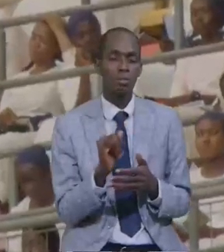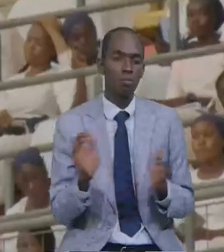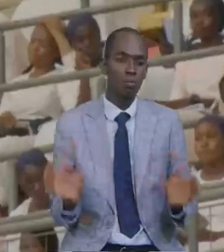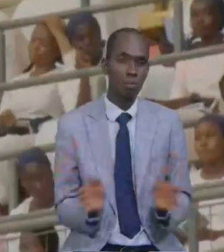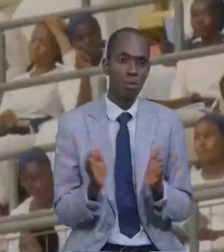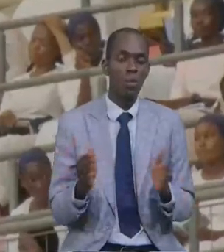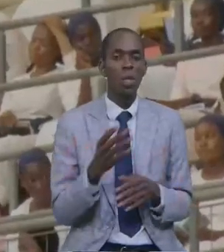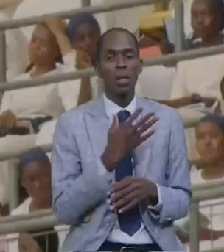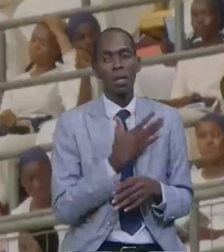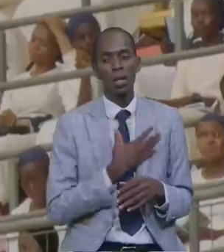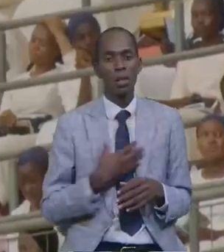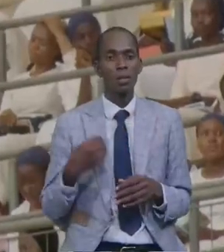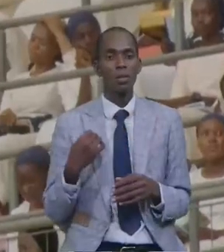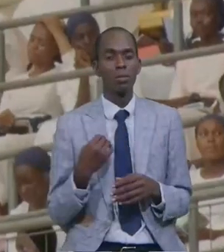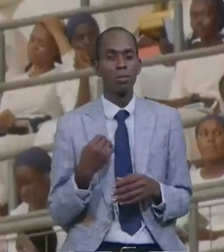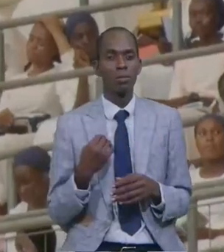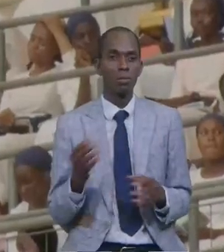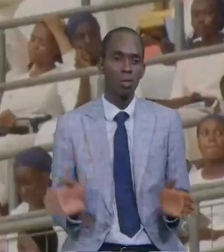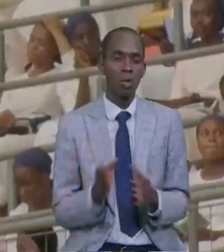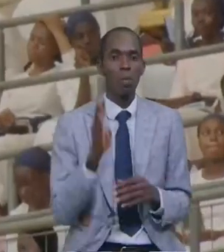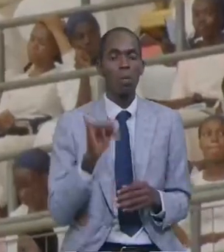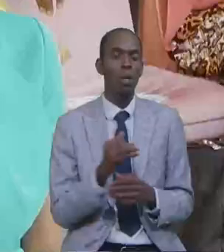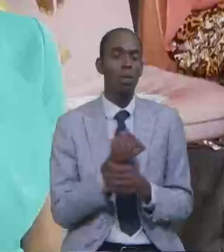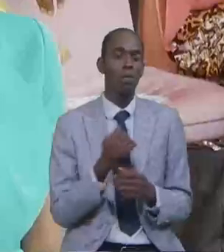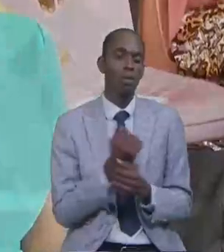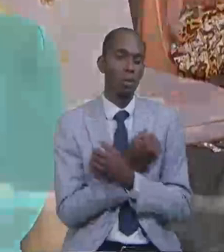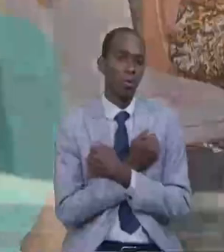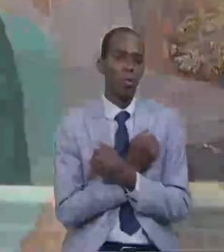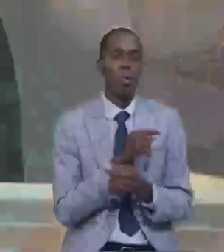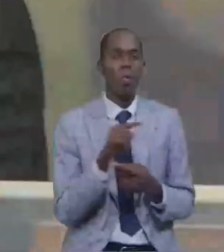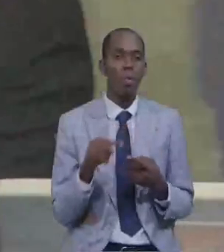Quand vous êtes contraint, l'amour de Dieu